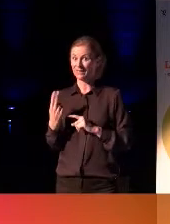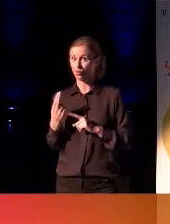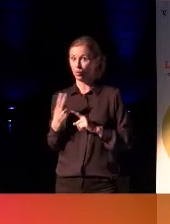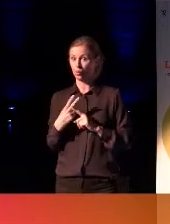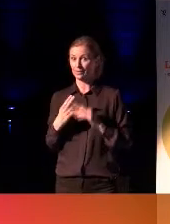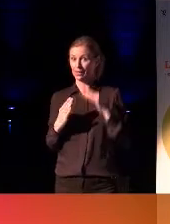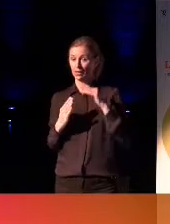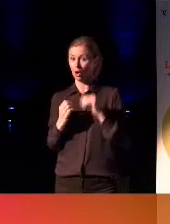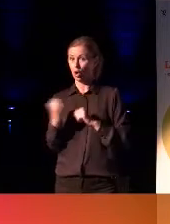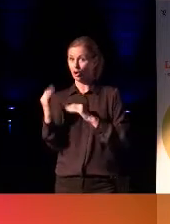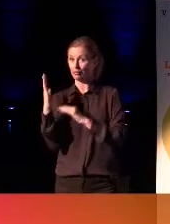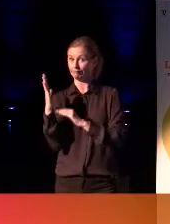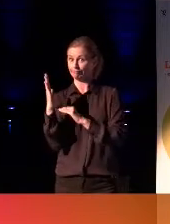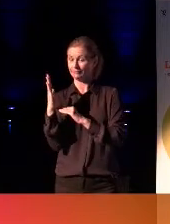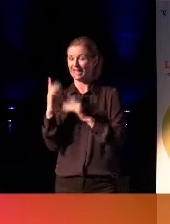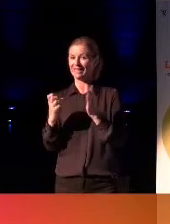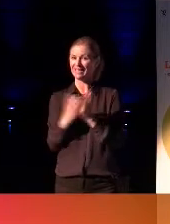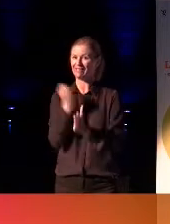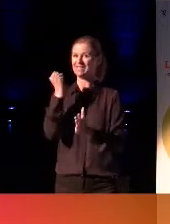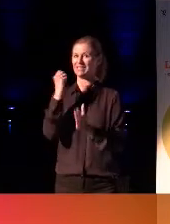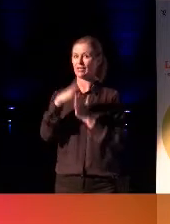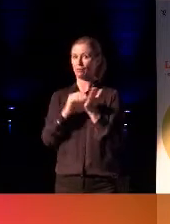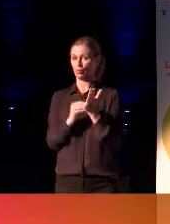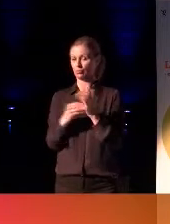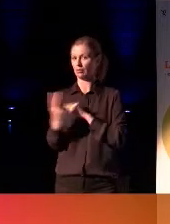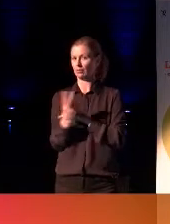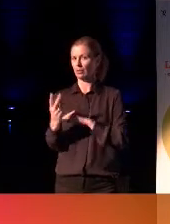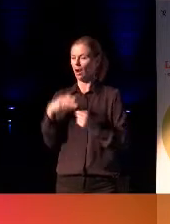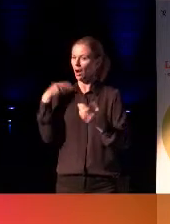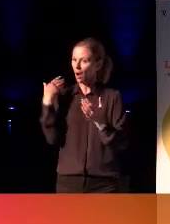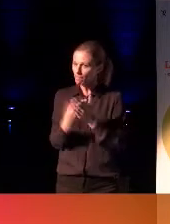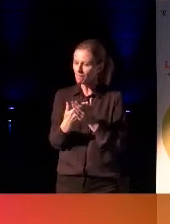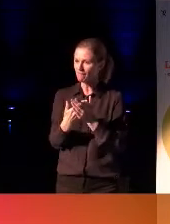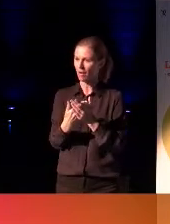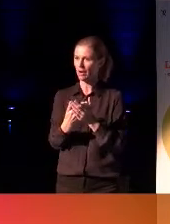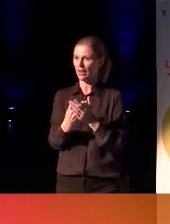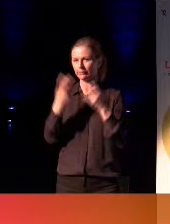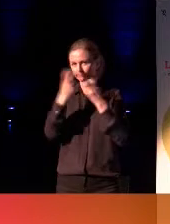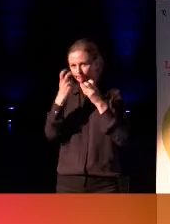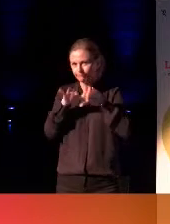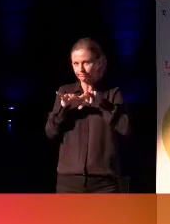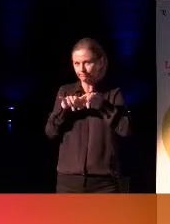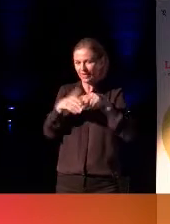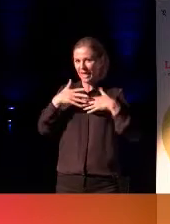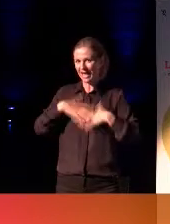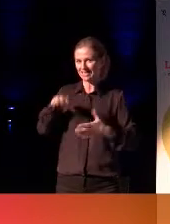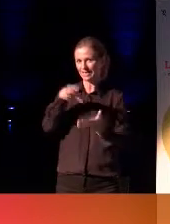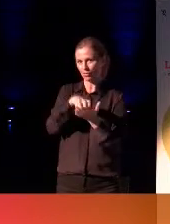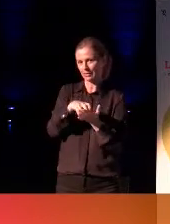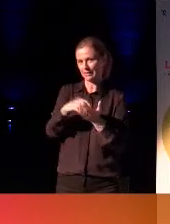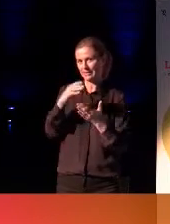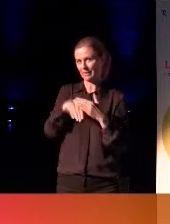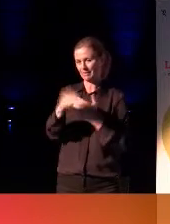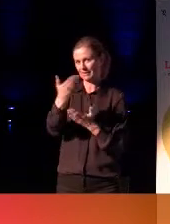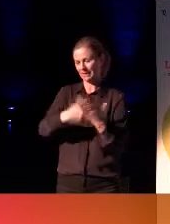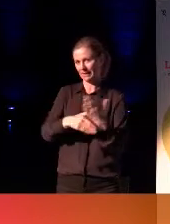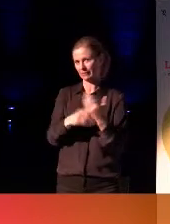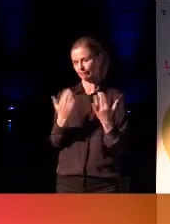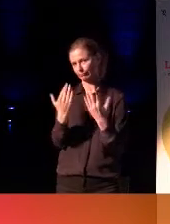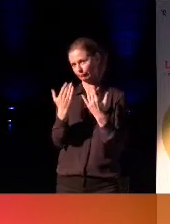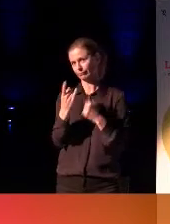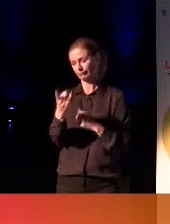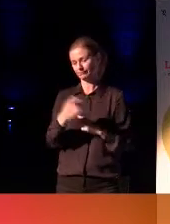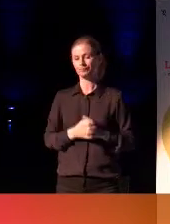til høyre der, de våre gevinstrapporter, og her det bare anbefaler jeg å finne rapportene på helsedirektoratet sine sider og direktorat for